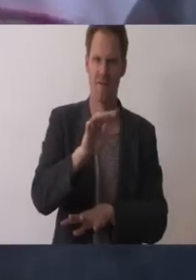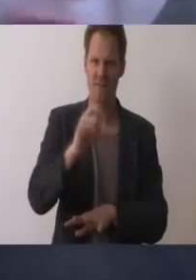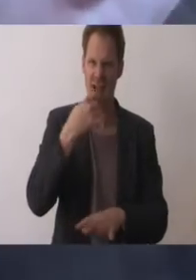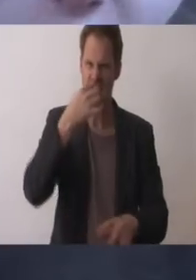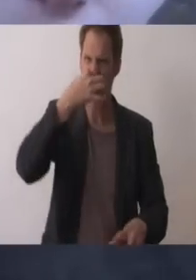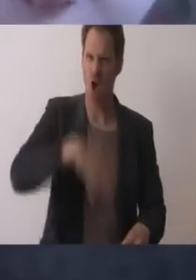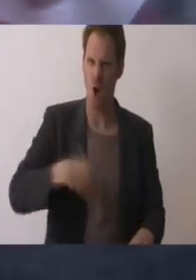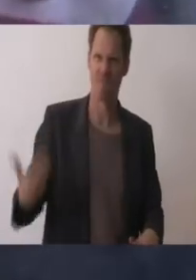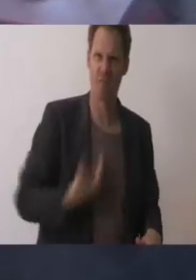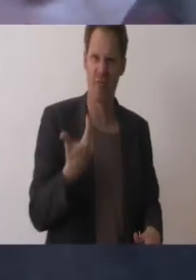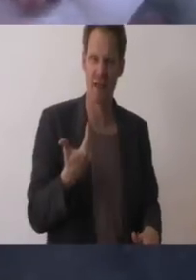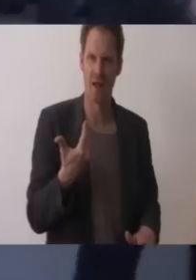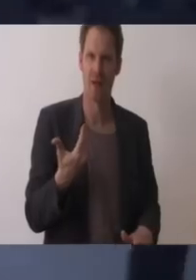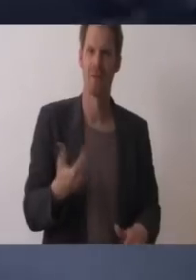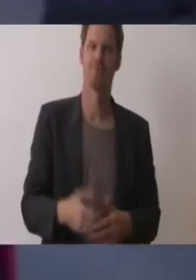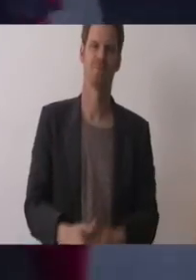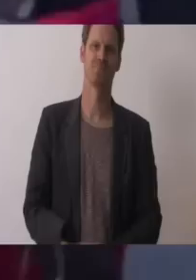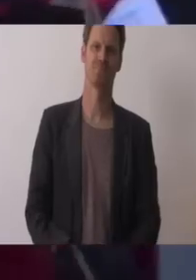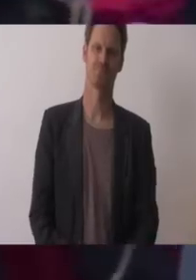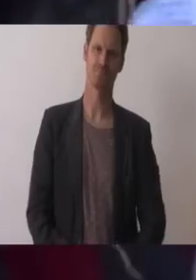Avec le TAFTA, on va vous saigner.